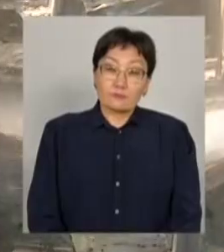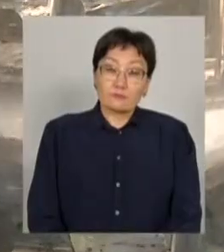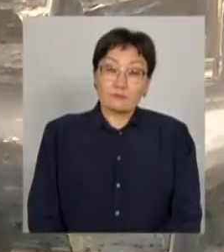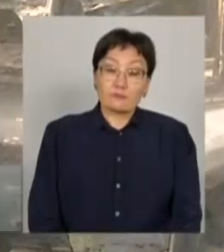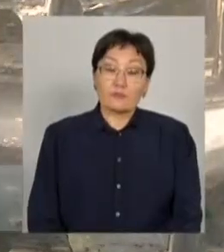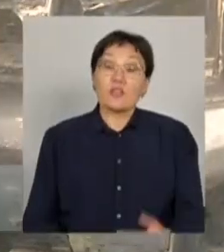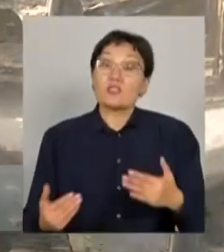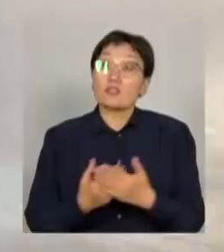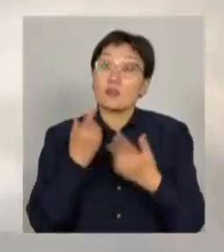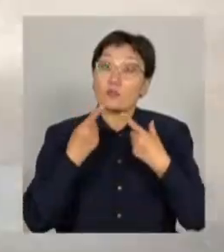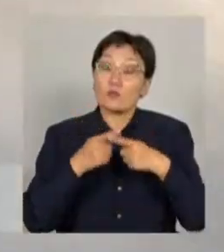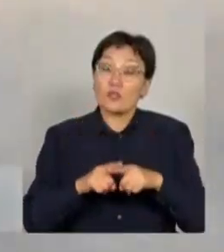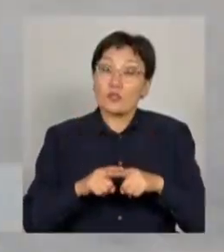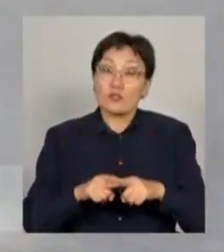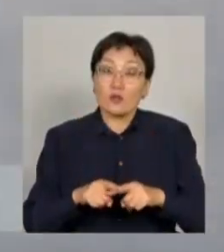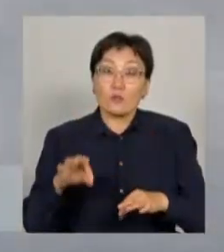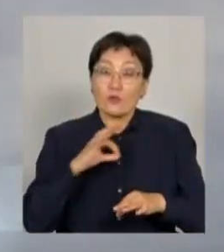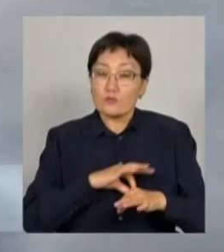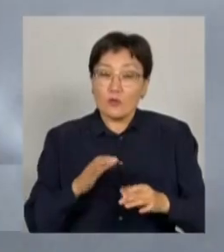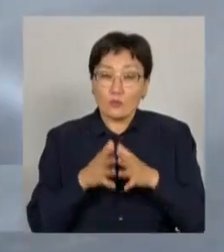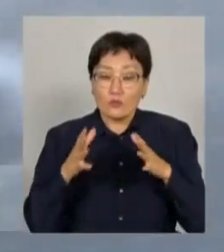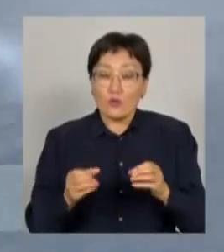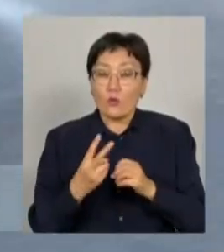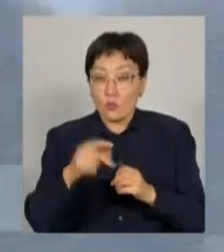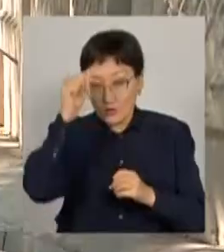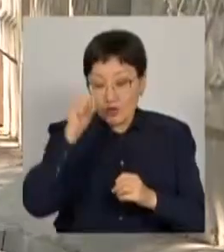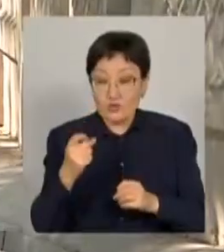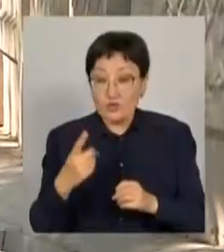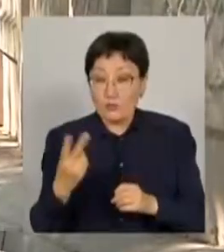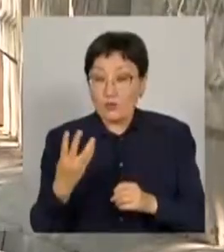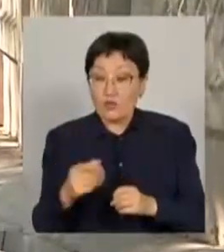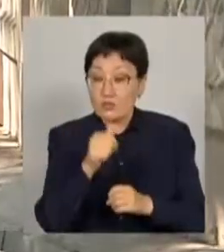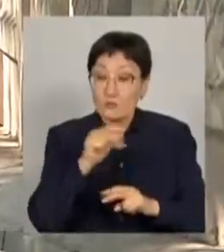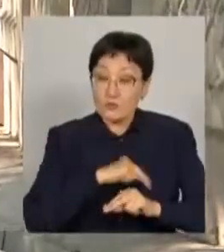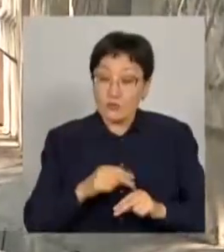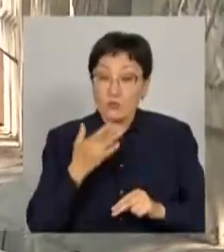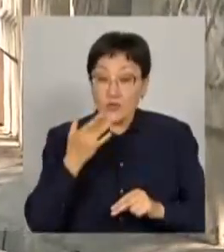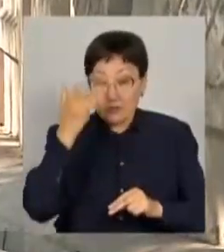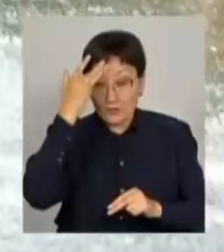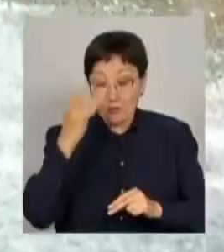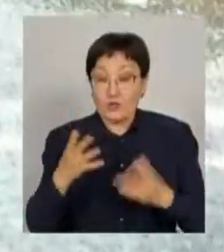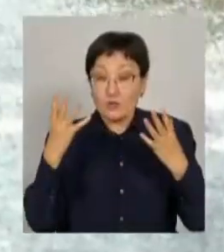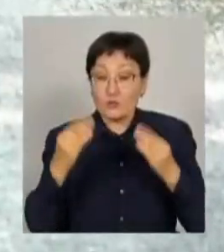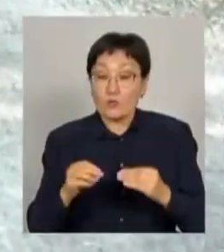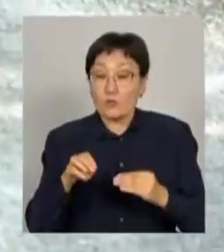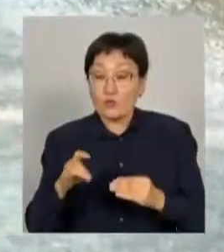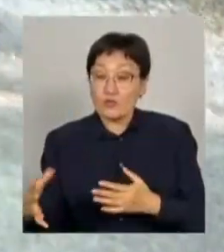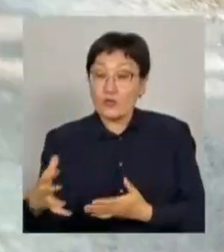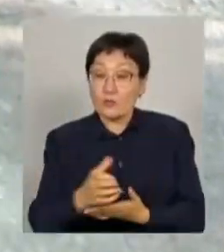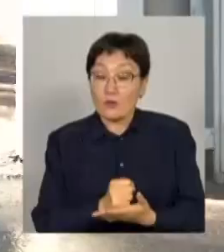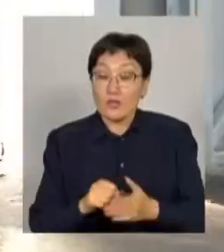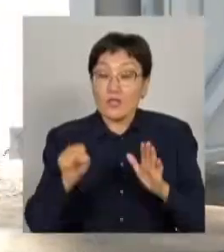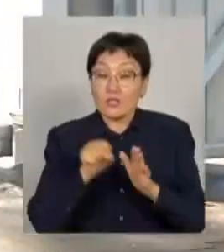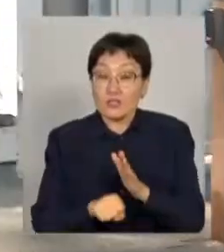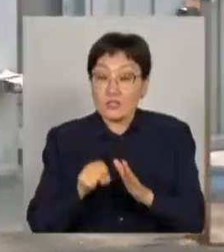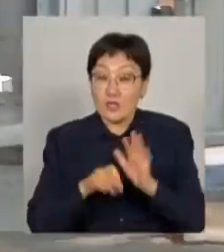Тың техниканың әлеуеті зор. Онымен 12 ай 24 сағат жұмыс істеуге болады. Себебі жаз күндері қоқыс тазаласа, қыста жол жиегіндегі